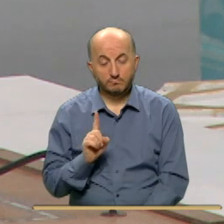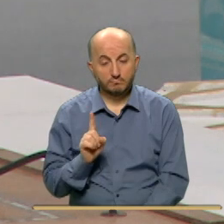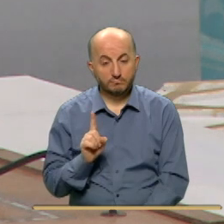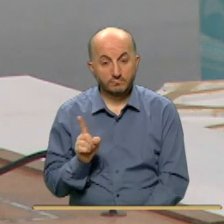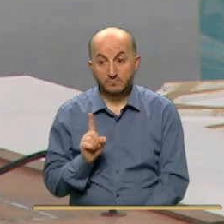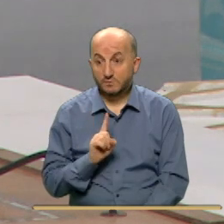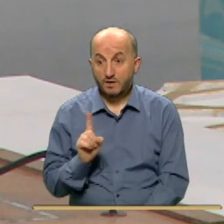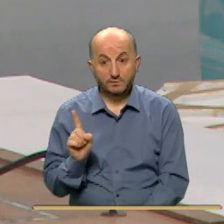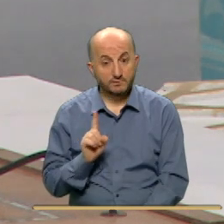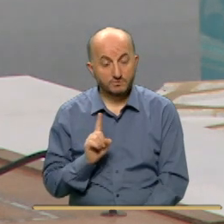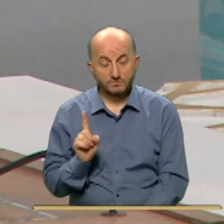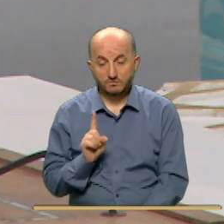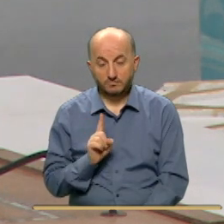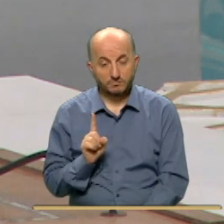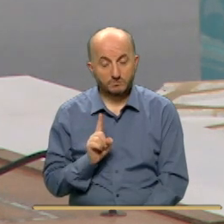sakın ola ki